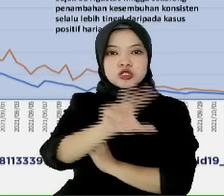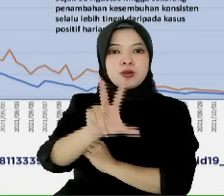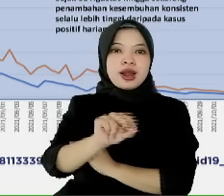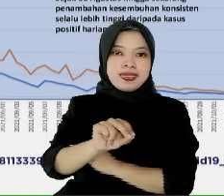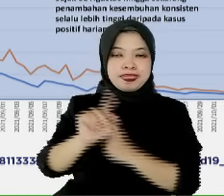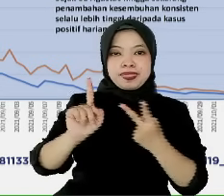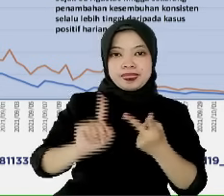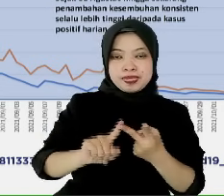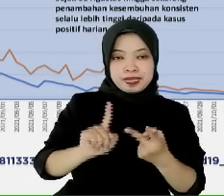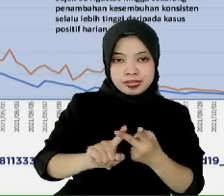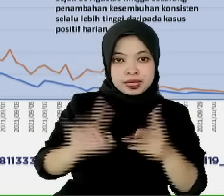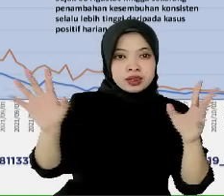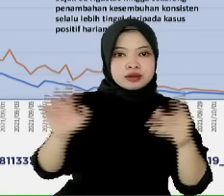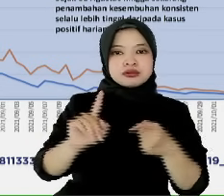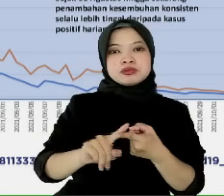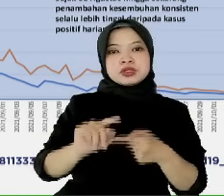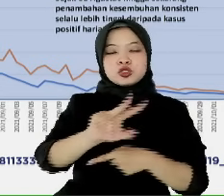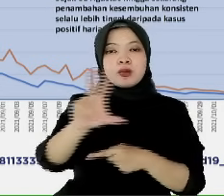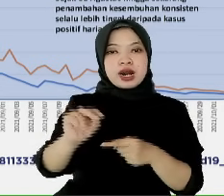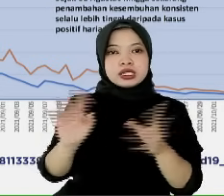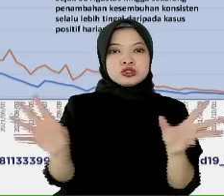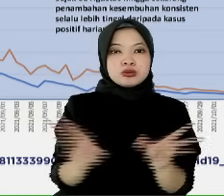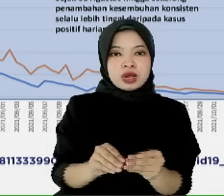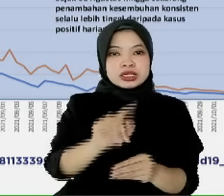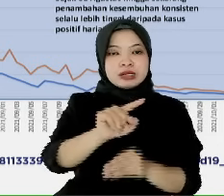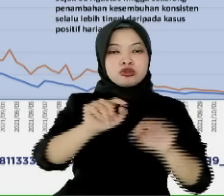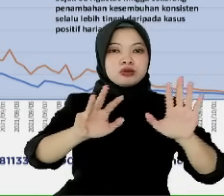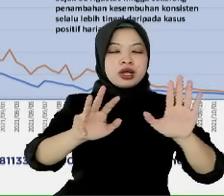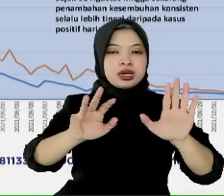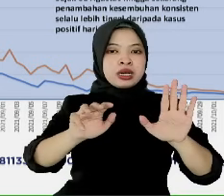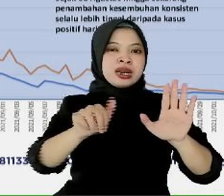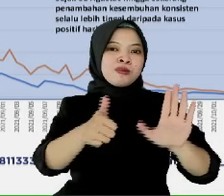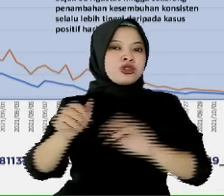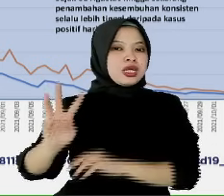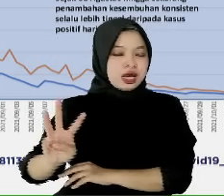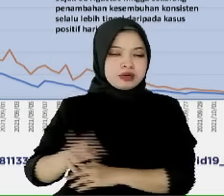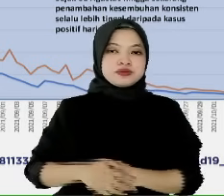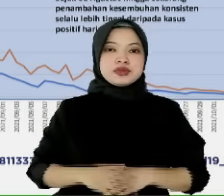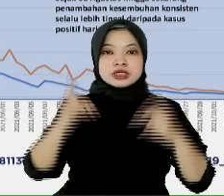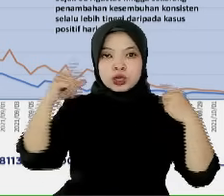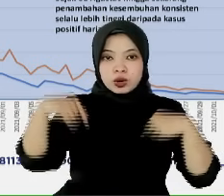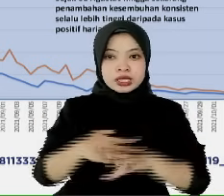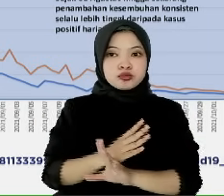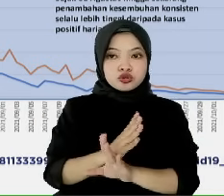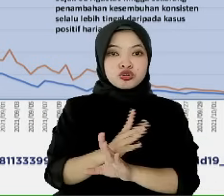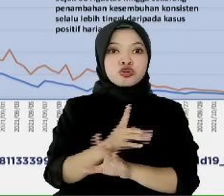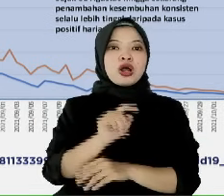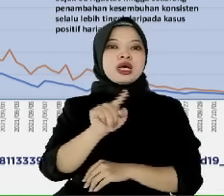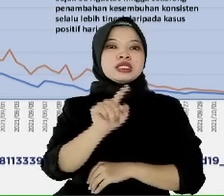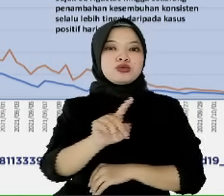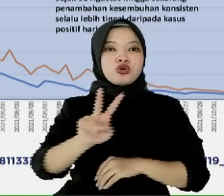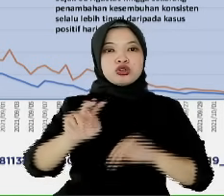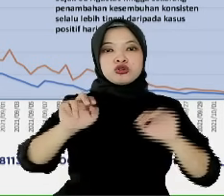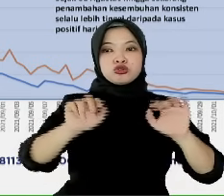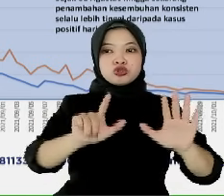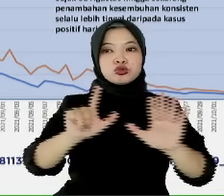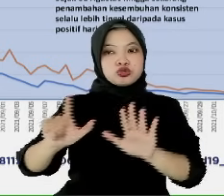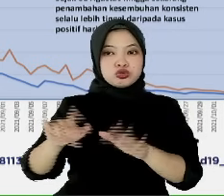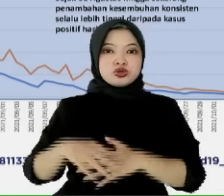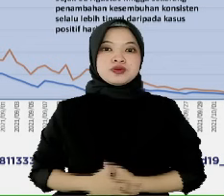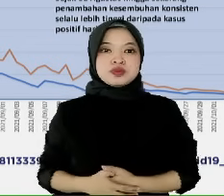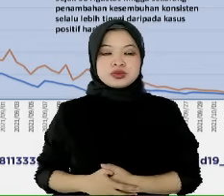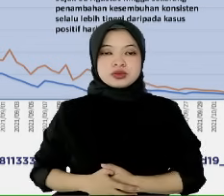Barat sebesar 1.843, Jawa Timur 1.727, Jawa Tengah